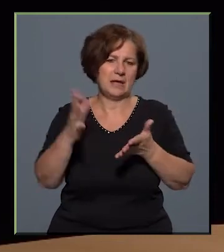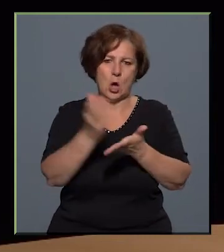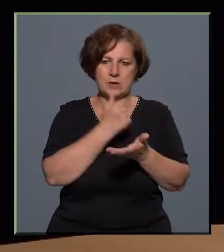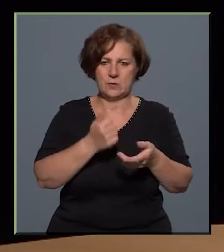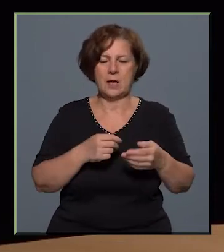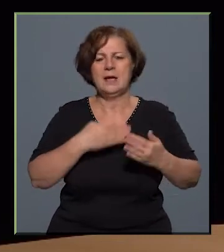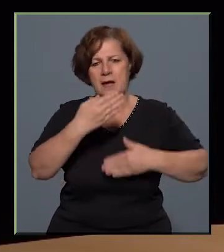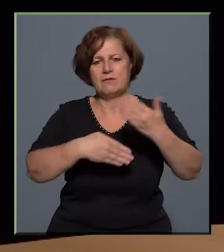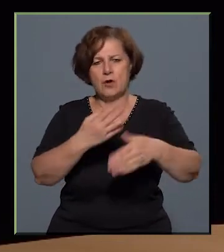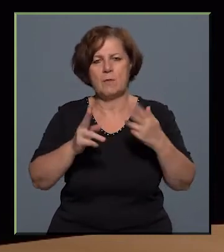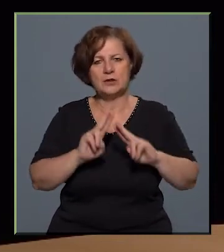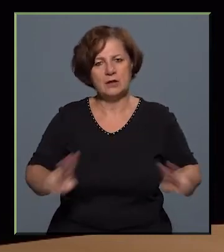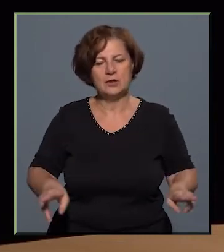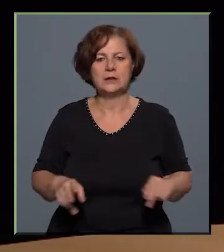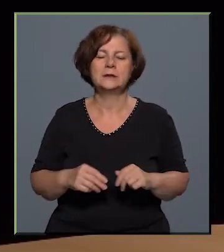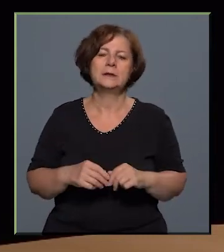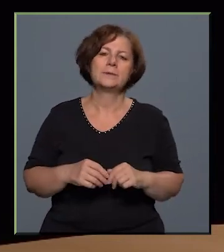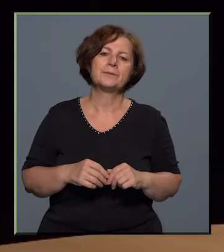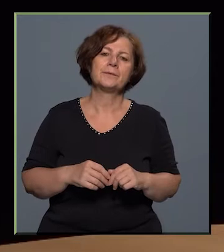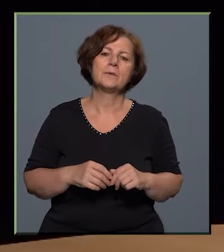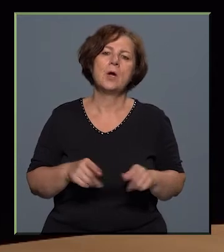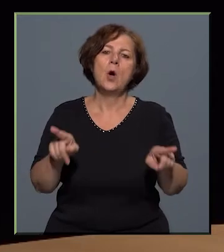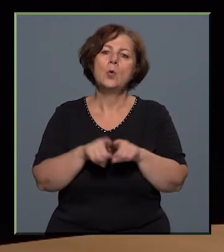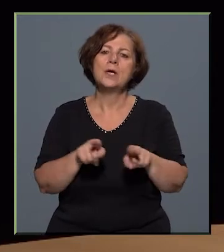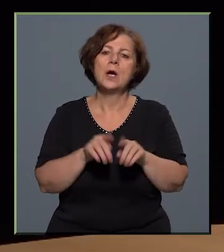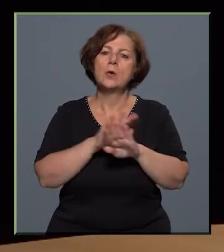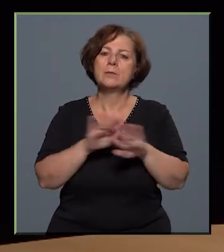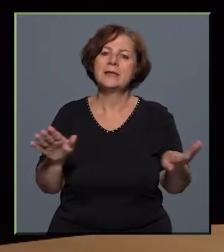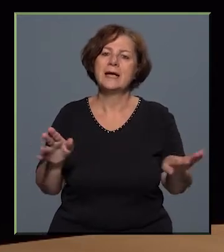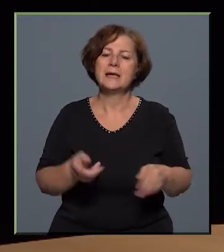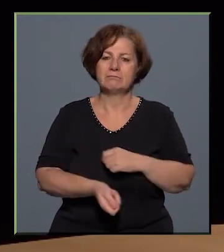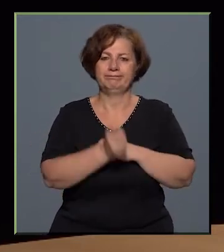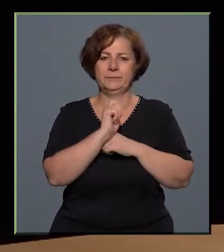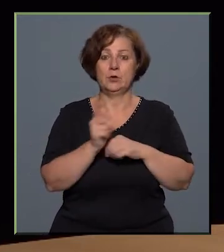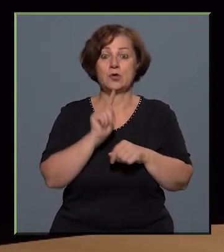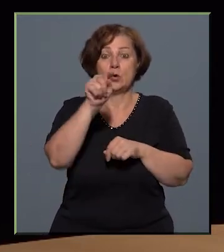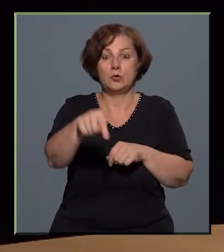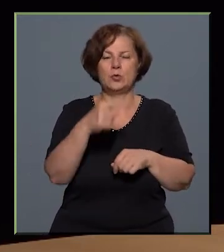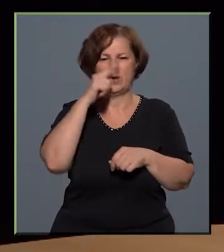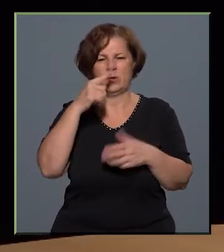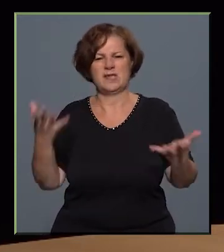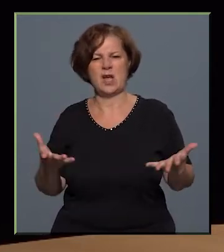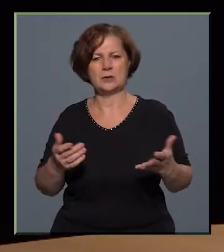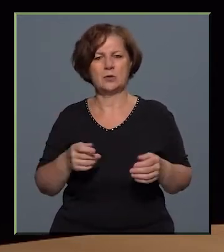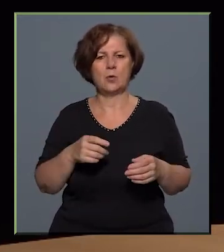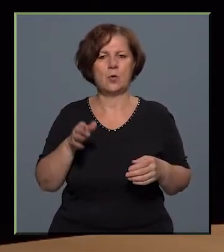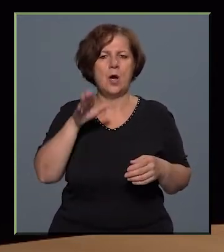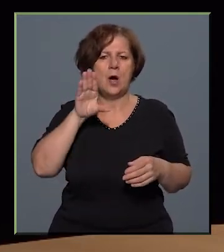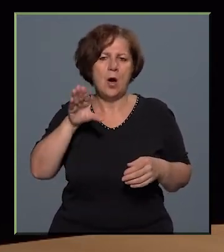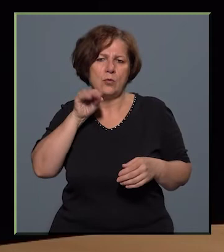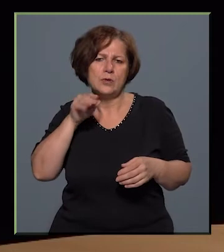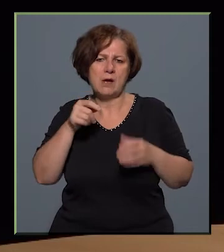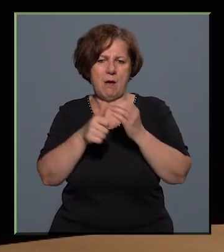megvan a maga folyamata, amíg eddig eljutunk. Ugyanakkor mindenkinek föl kellene ismerni, hogy azon túl, hogy bosszantó kutyapiszokba